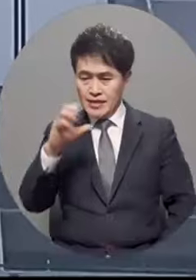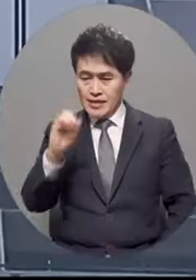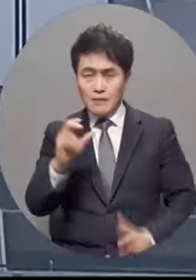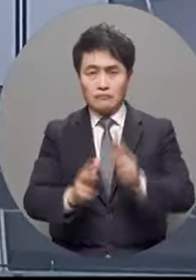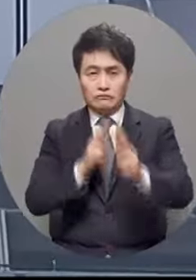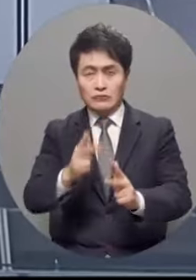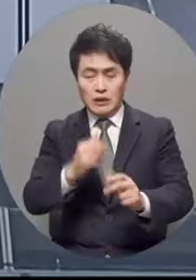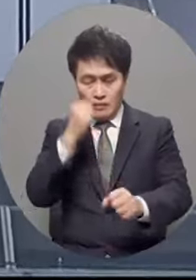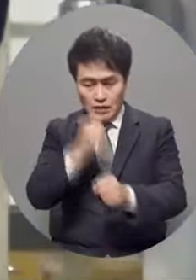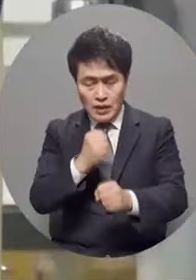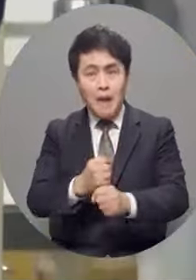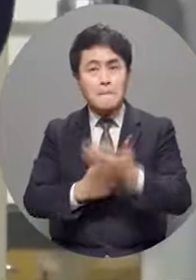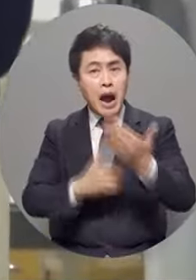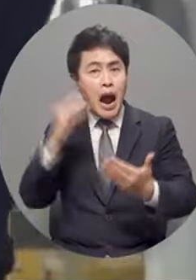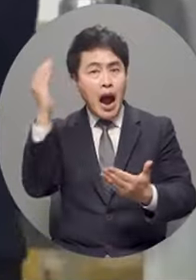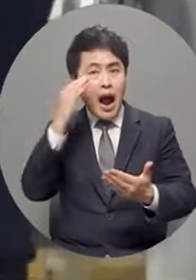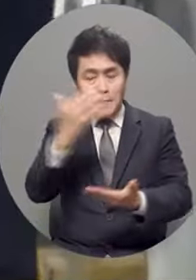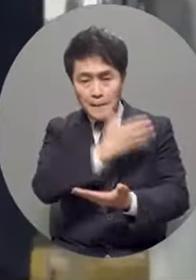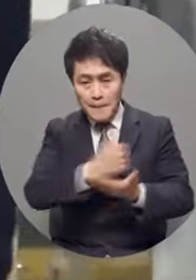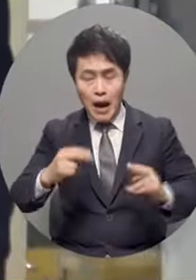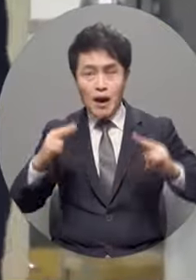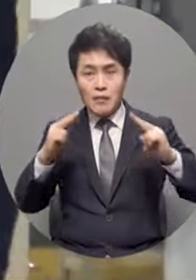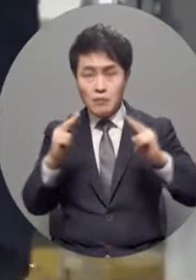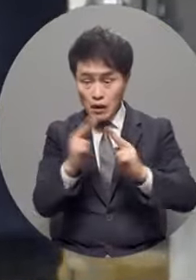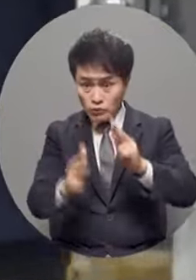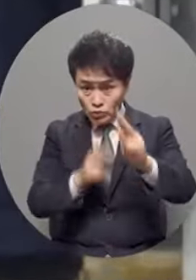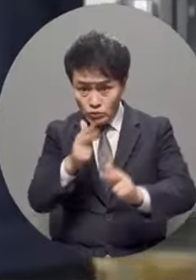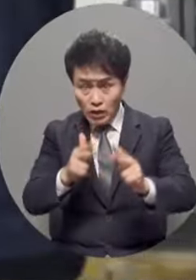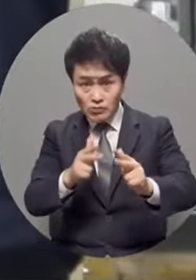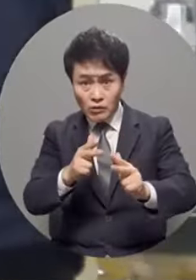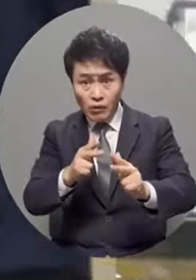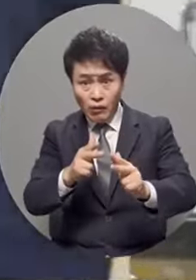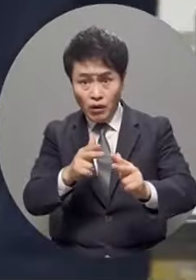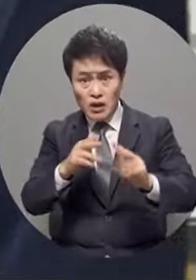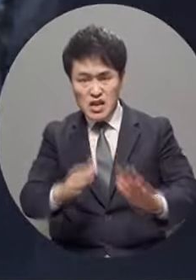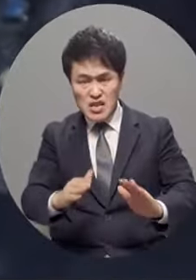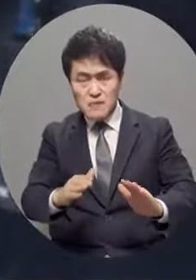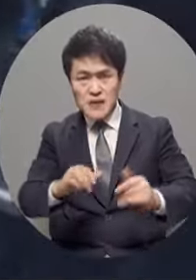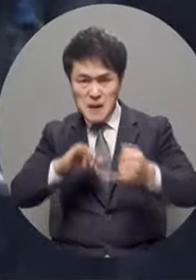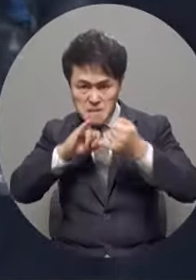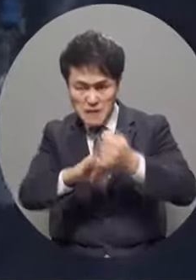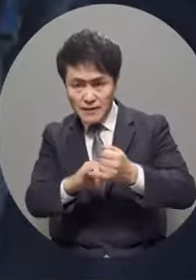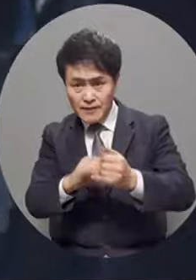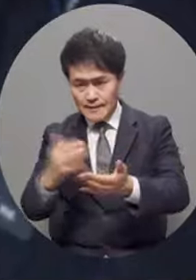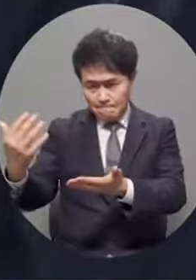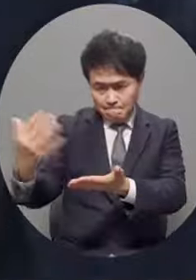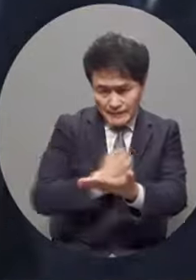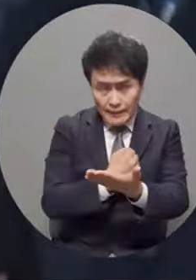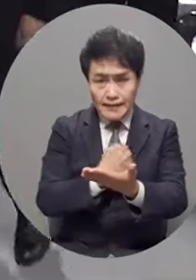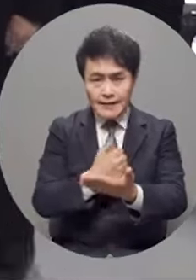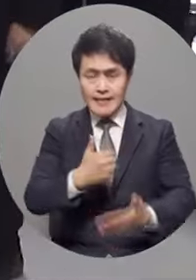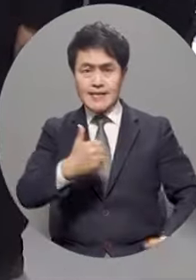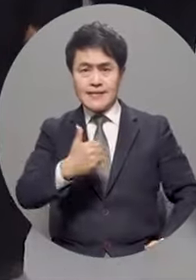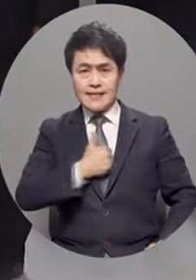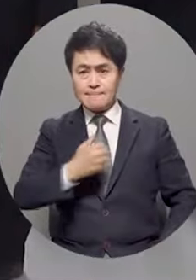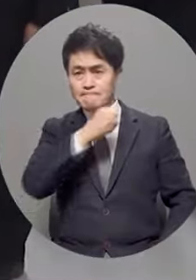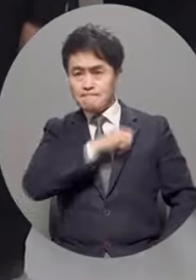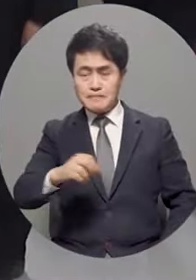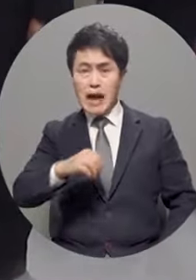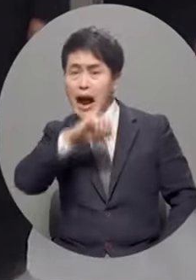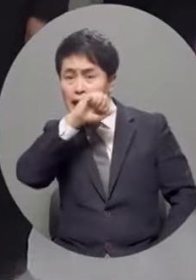됩니다. 한국에 빼앗겼던 반도체 산업 주도권을 이번엔 반드시 되찾겠다며 자존심을 버리고